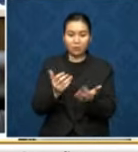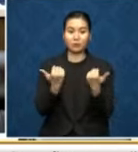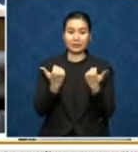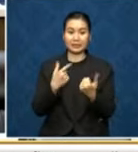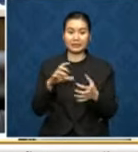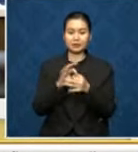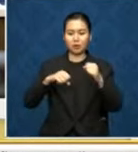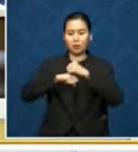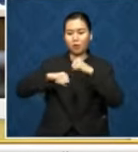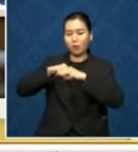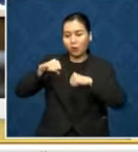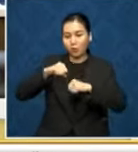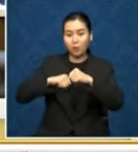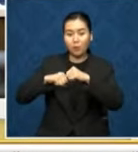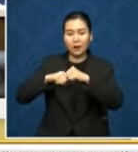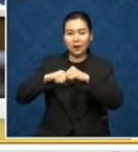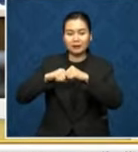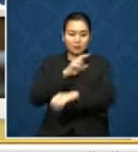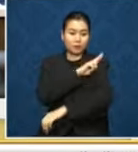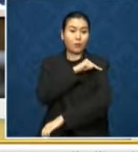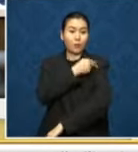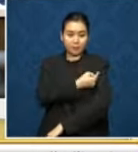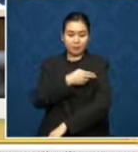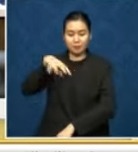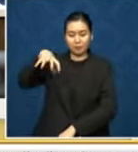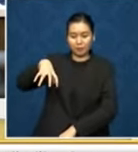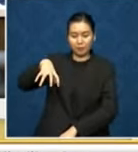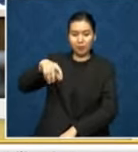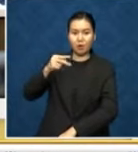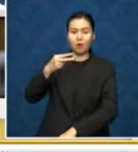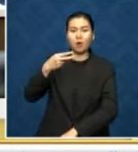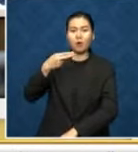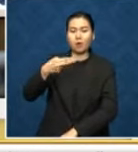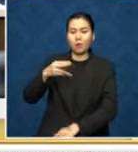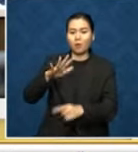การก่อสร้างโรงพยาบาลห้วยแถลงนะครับซึ่งได้มีการลงนามสัญญาไปเ